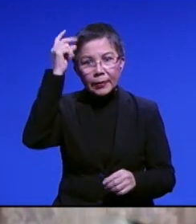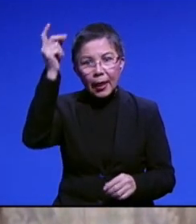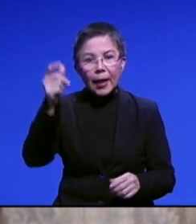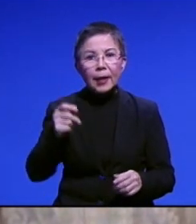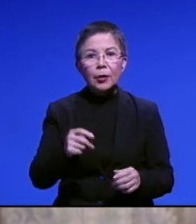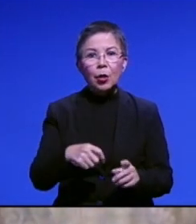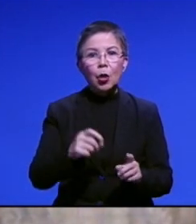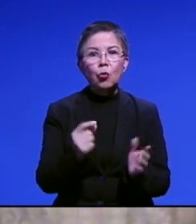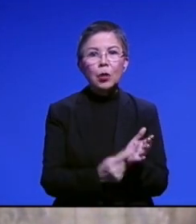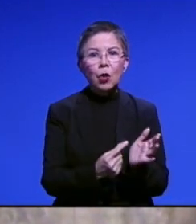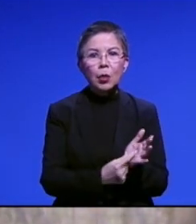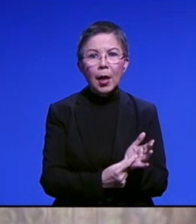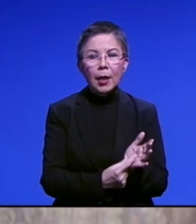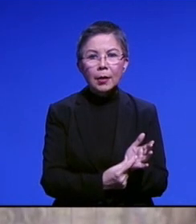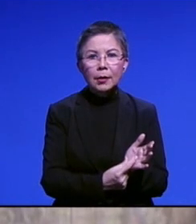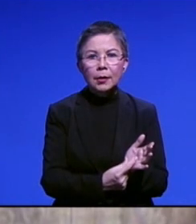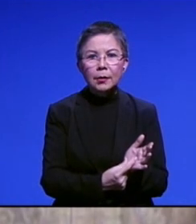undang-undang